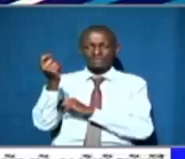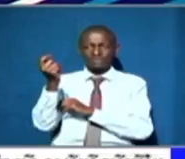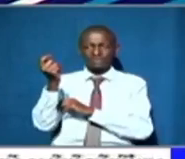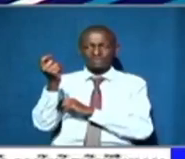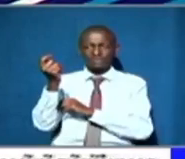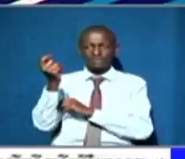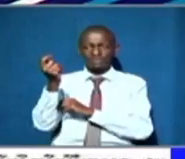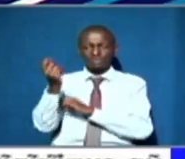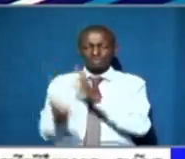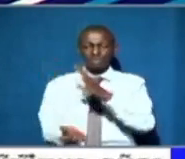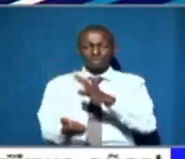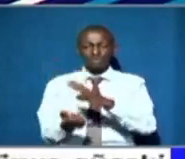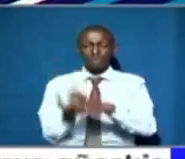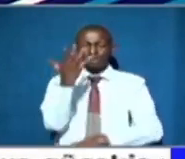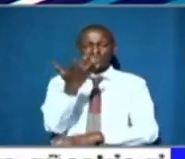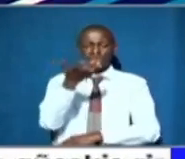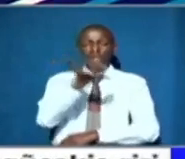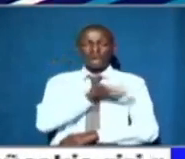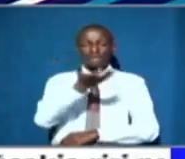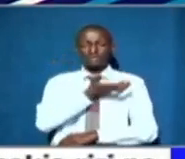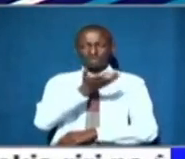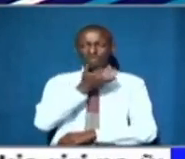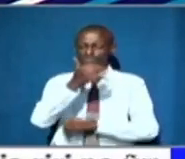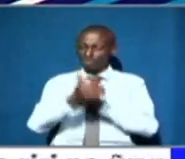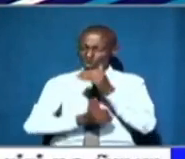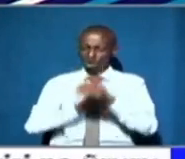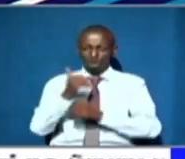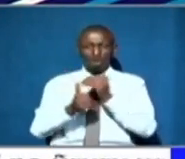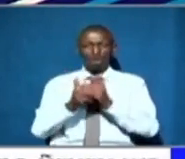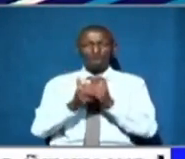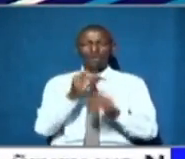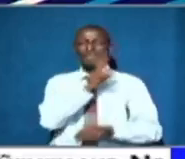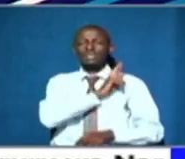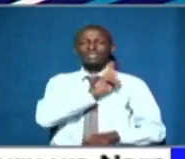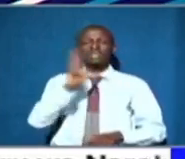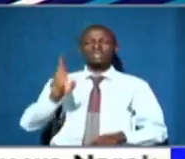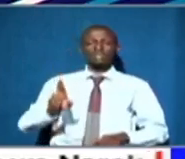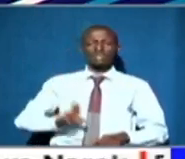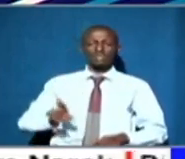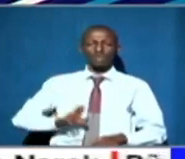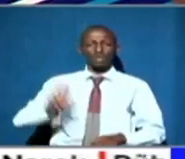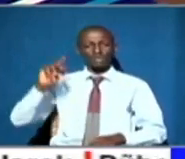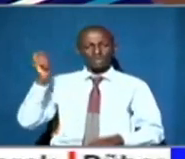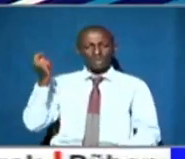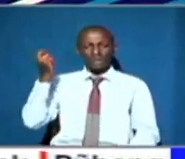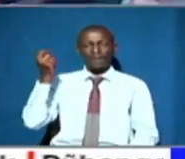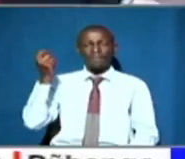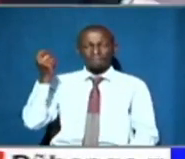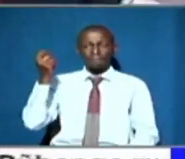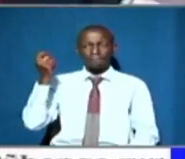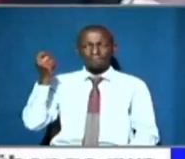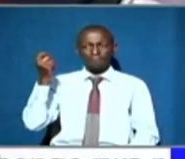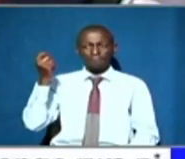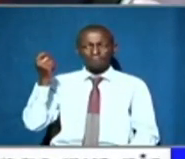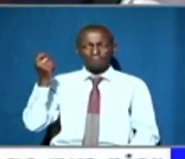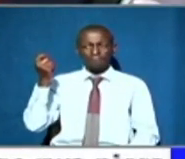uramita kanjo kanjo ya makanitha mothe kana dini ciothe thiini wa Kenya interdenominational council na itagwo